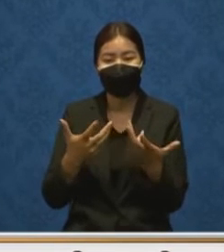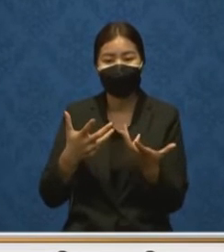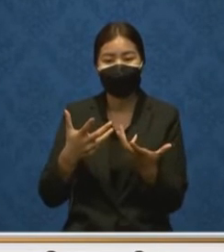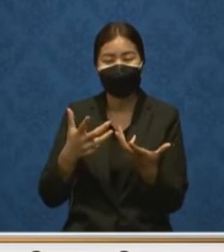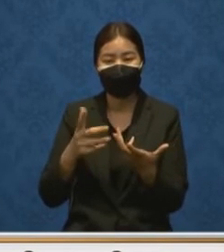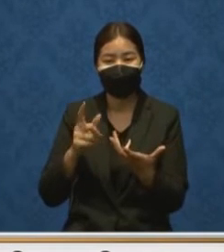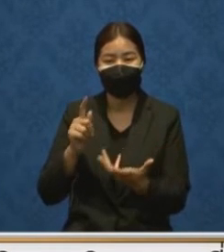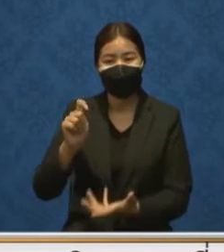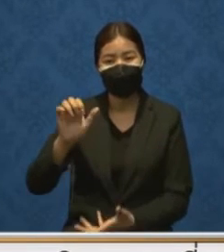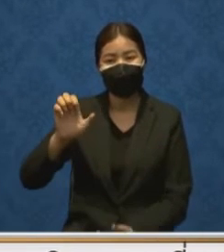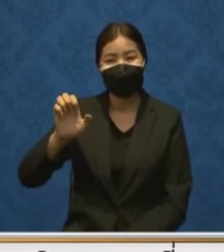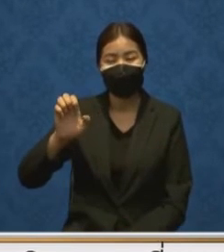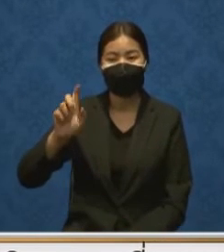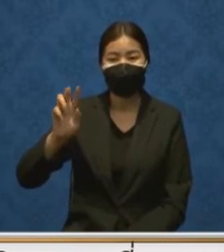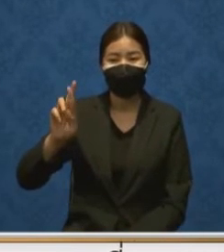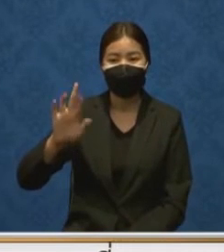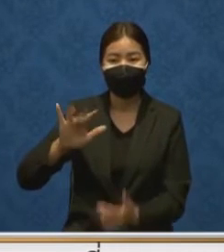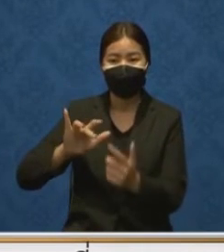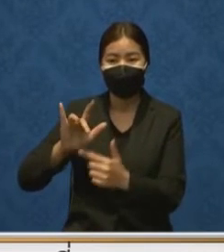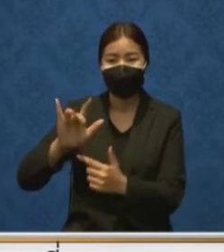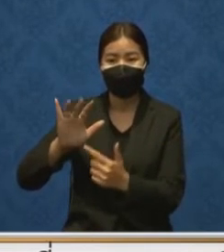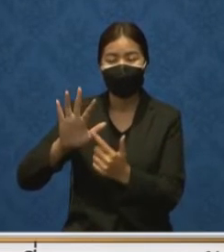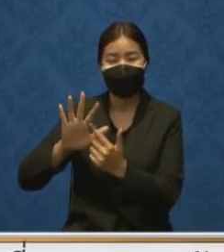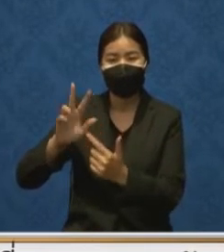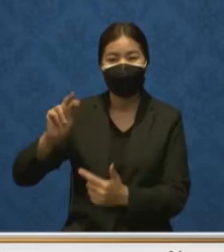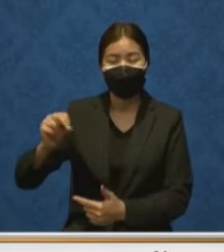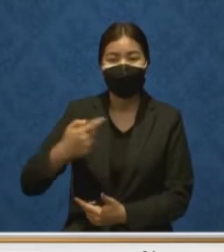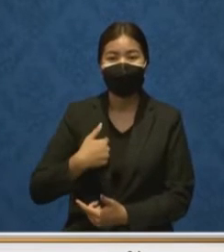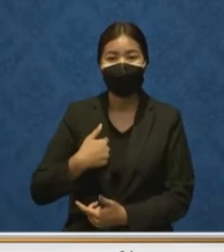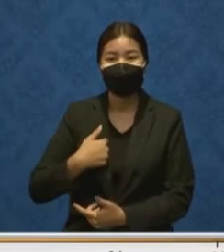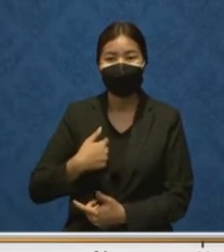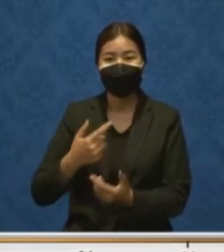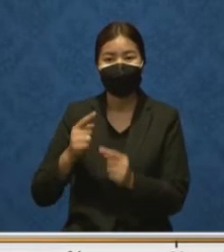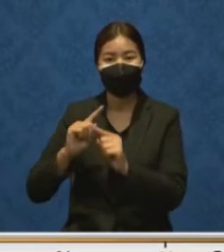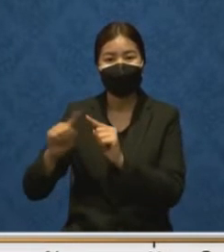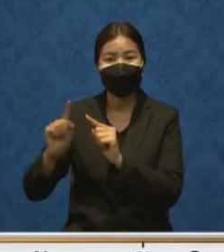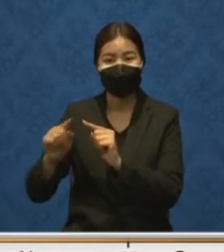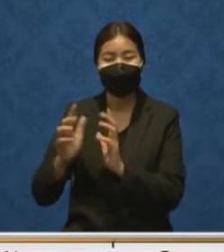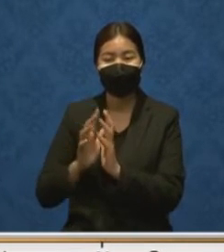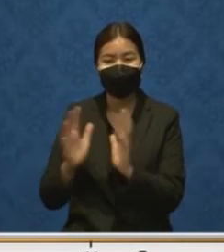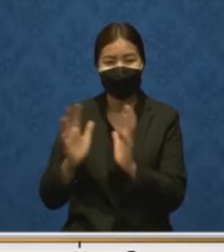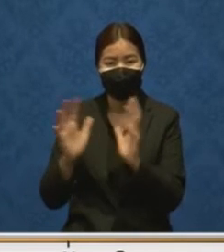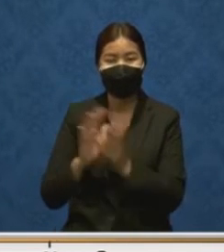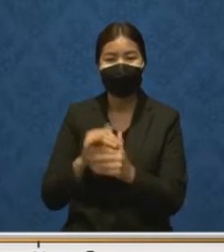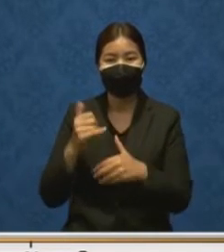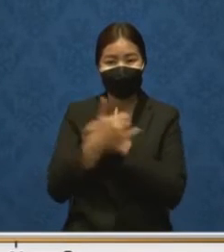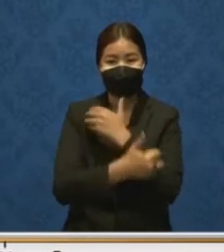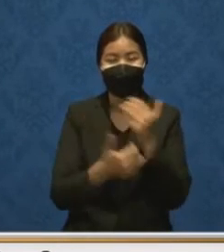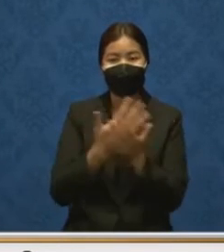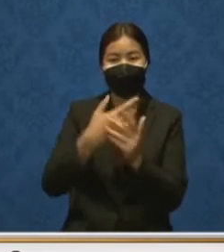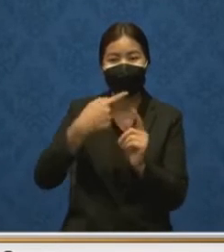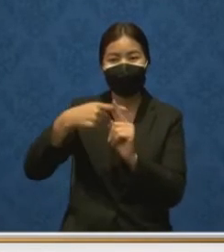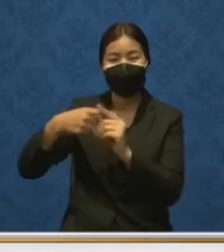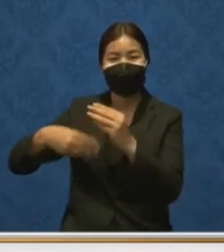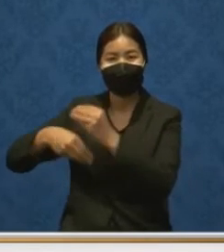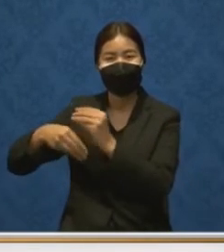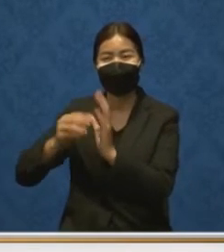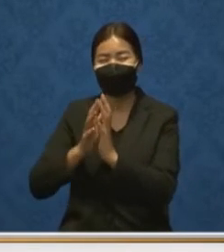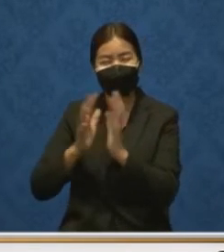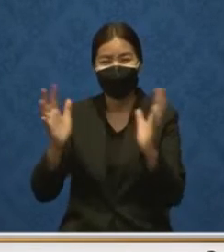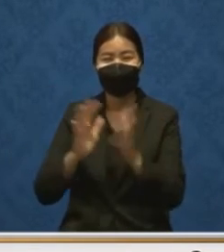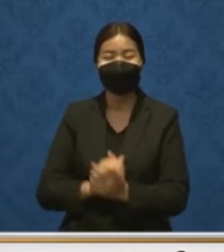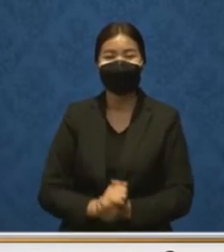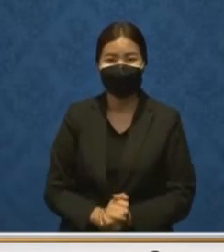ิราณ 32.3 รัสเซีย 21.3 สีลงกา 17.6 เมียนมา 14.1